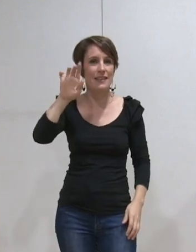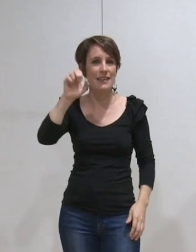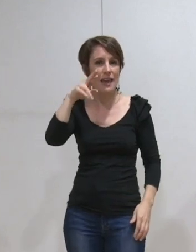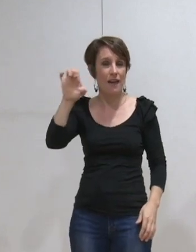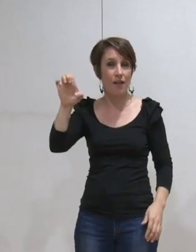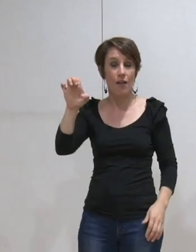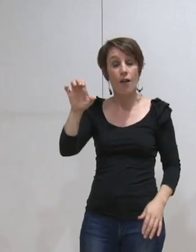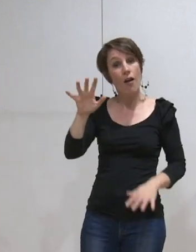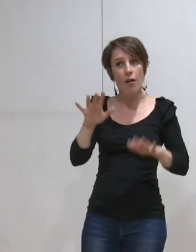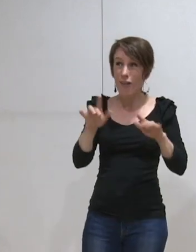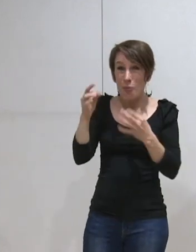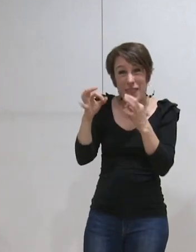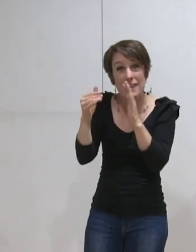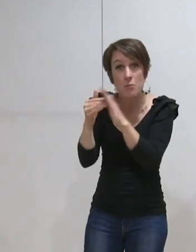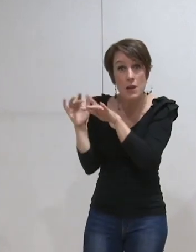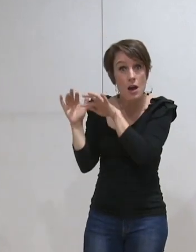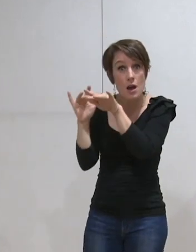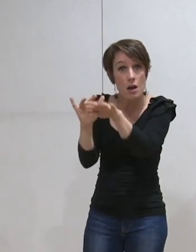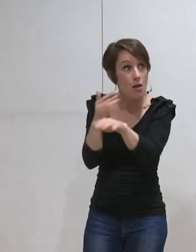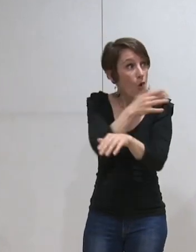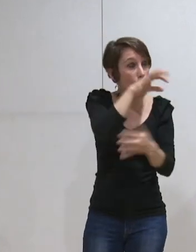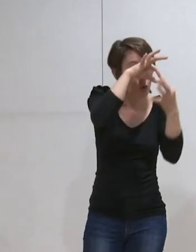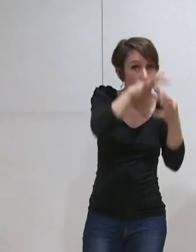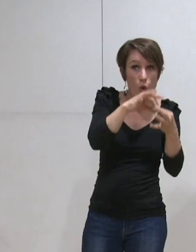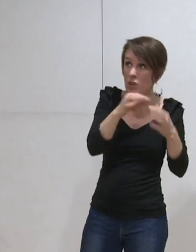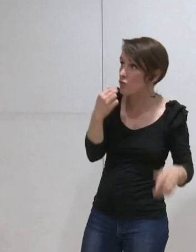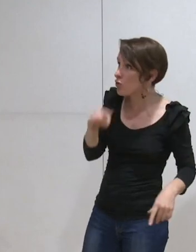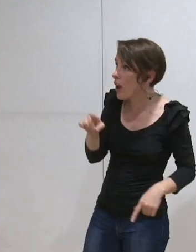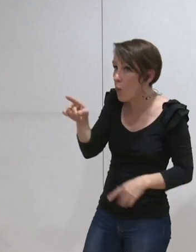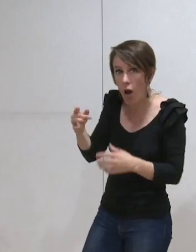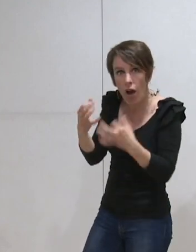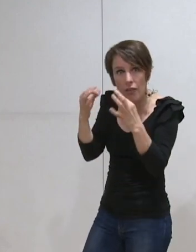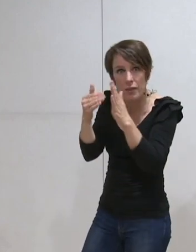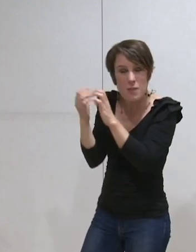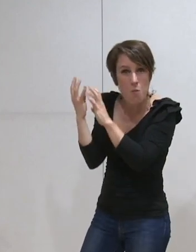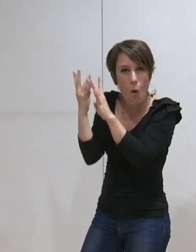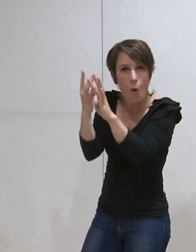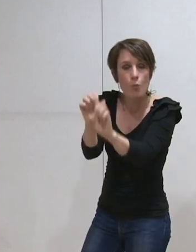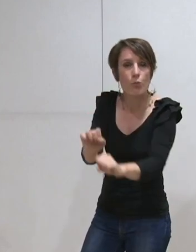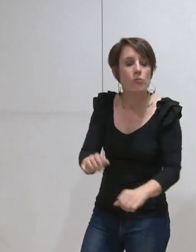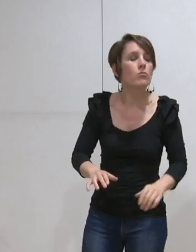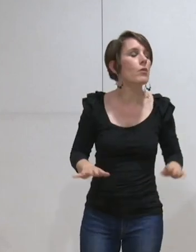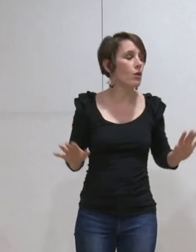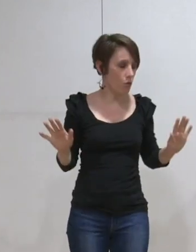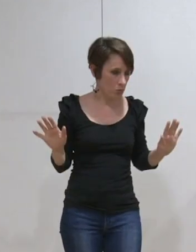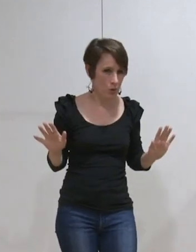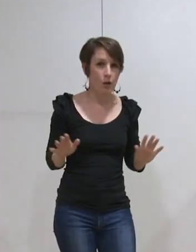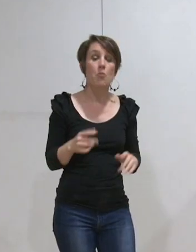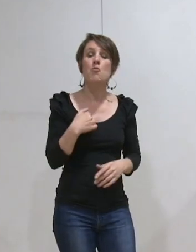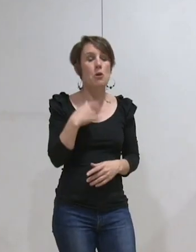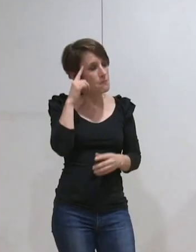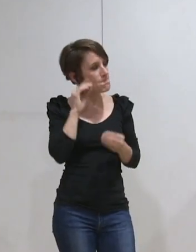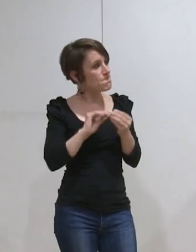religions et c'est ma deuxième question qui fait directement suite à la demande de Monsieur Boubaker il y a-t-il actuellement des